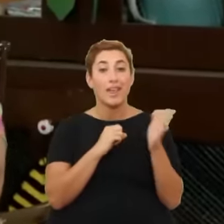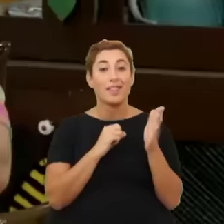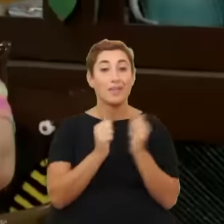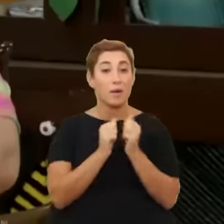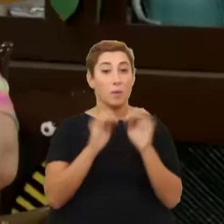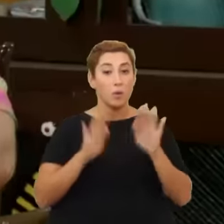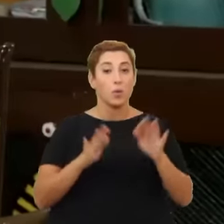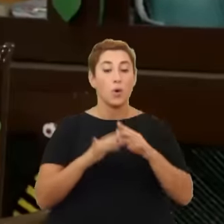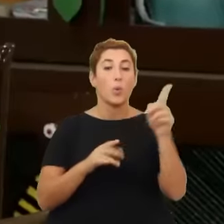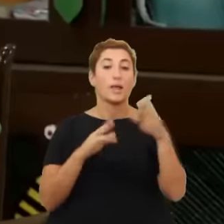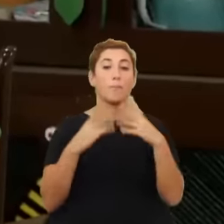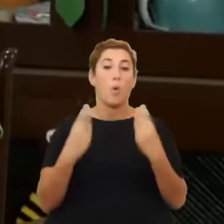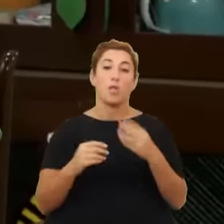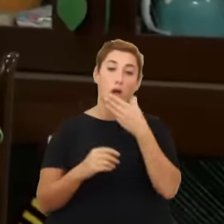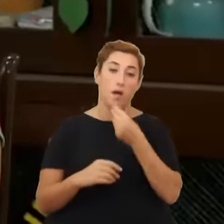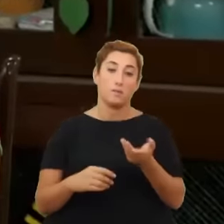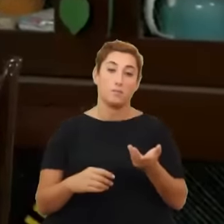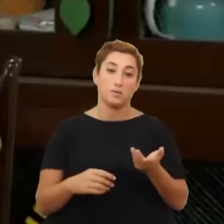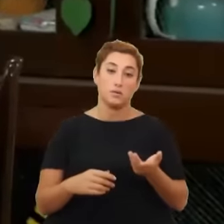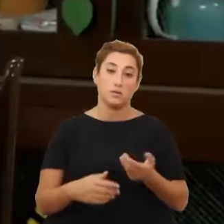dura bunun gibi oldu. Hayır.